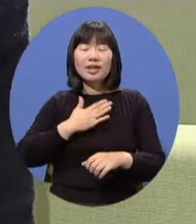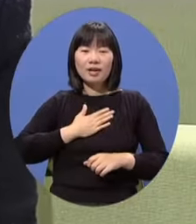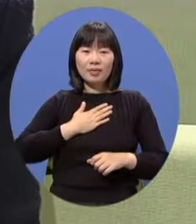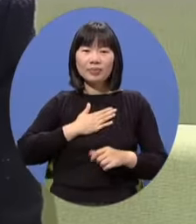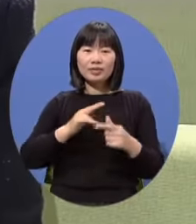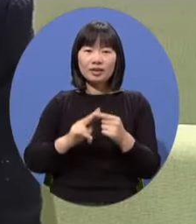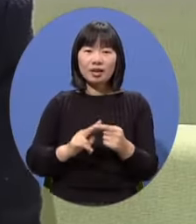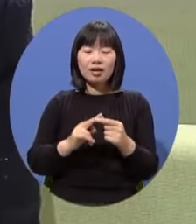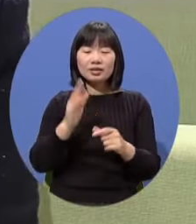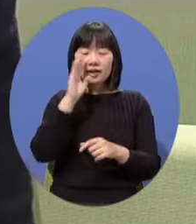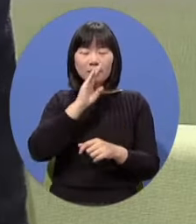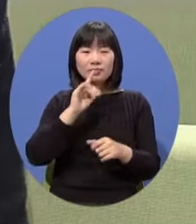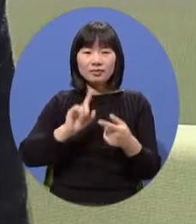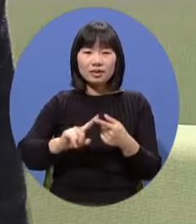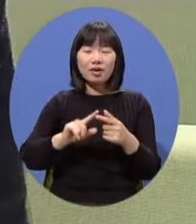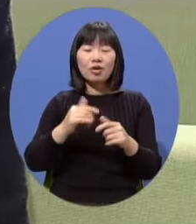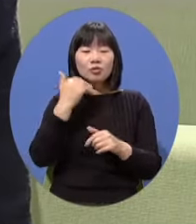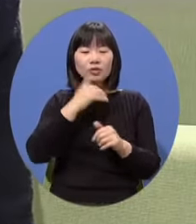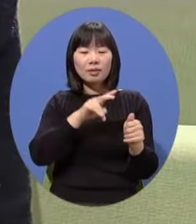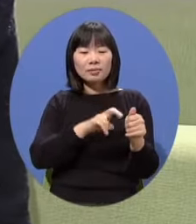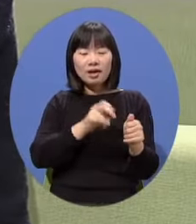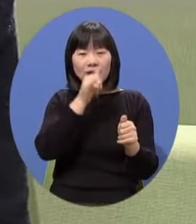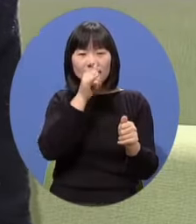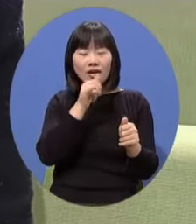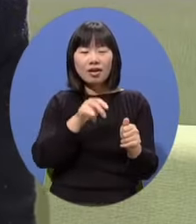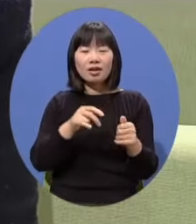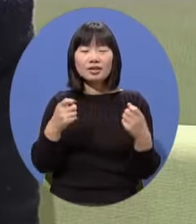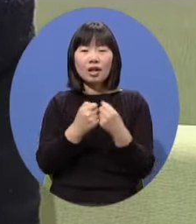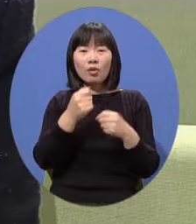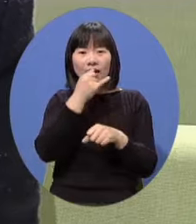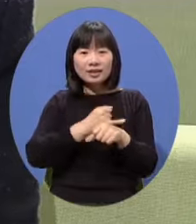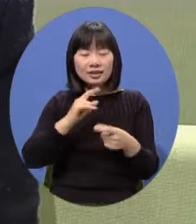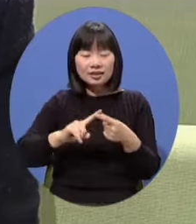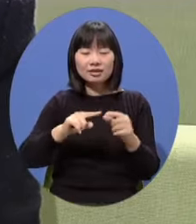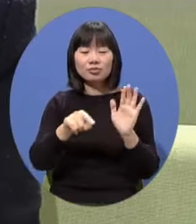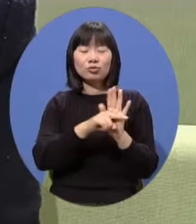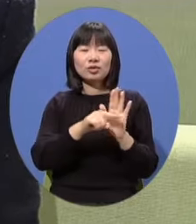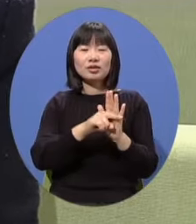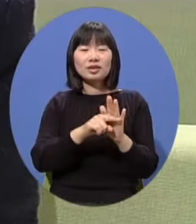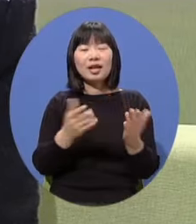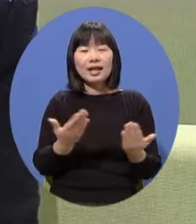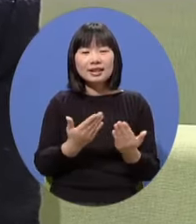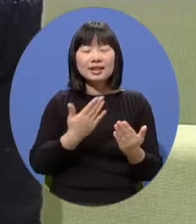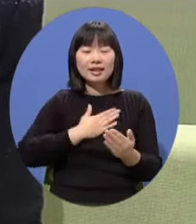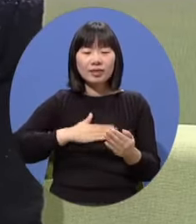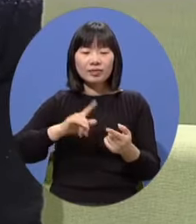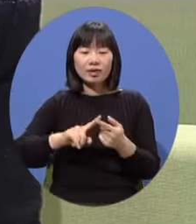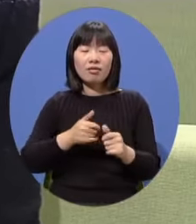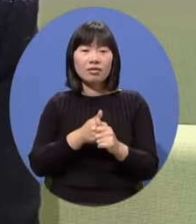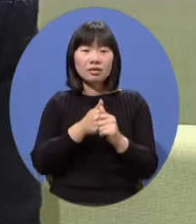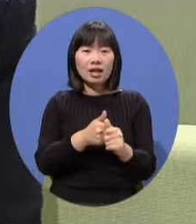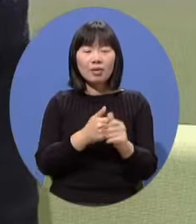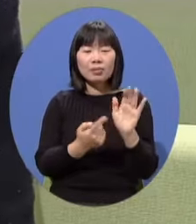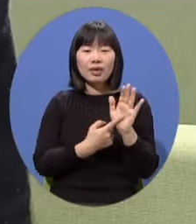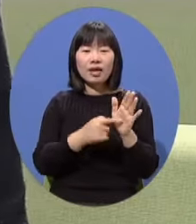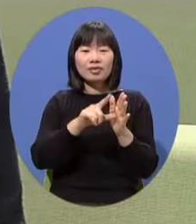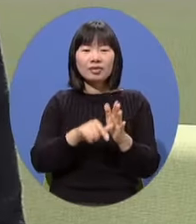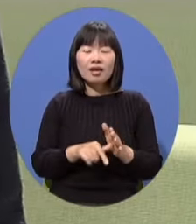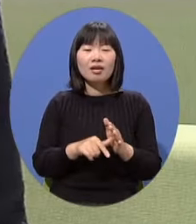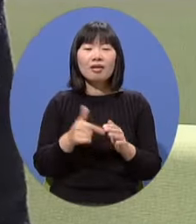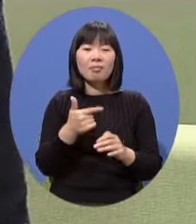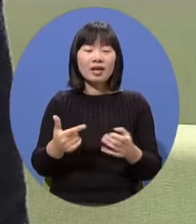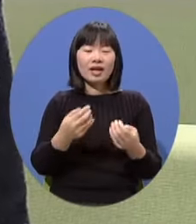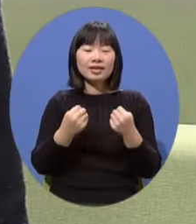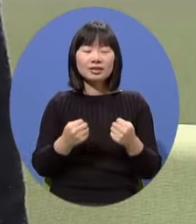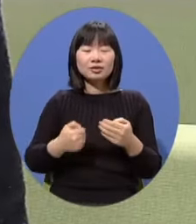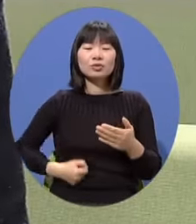감정 혹은 좀 안 좋은 거, 뭐 누가 밉거나 싸웠거나 이런 부정적인 어떤 일이나 감정에 대해서 표현할 때 아이들도 굉장히